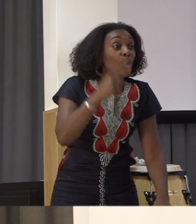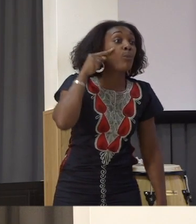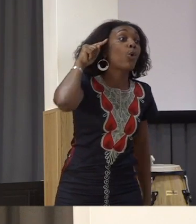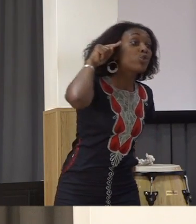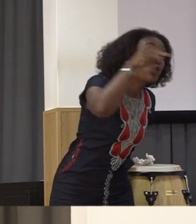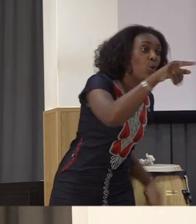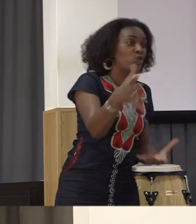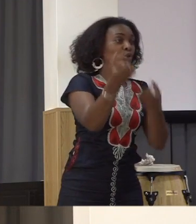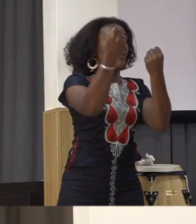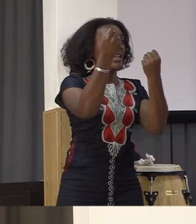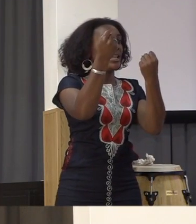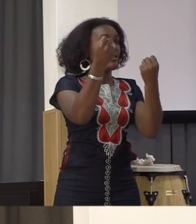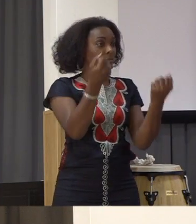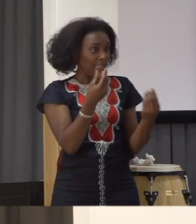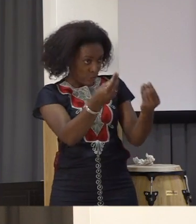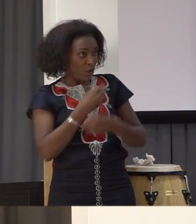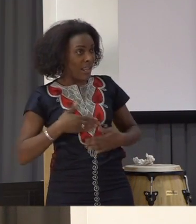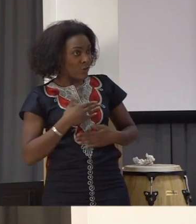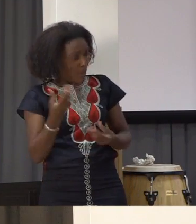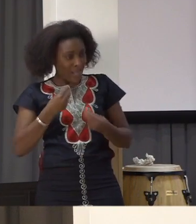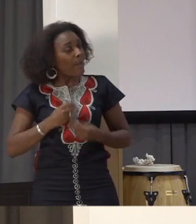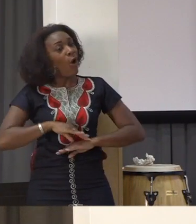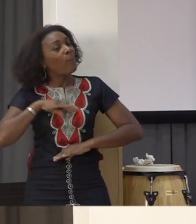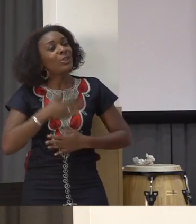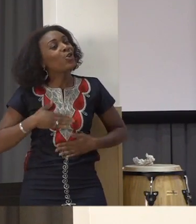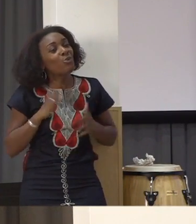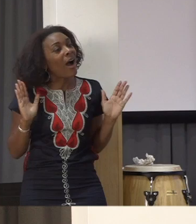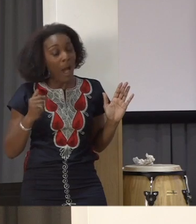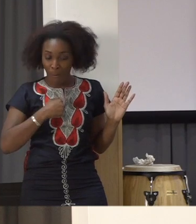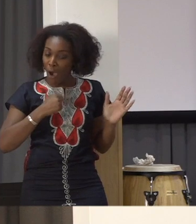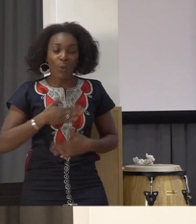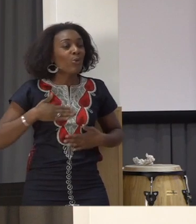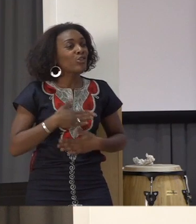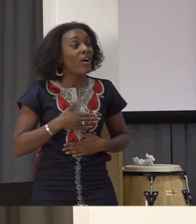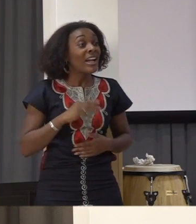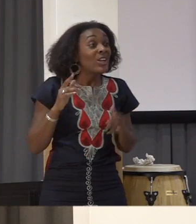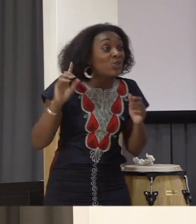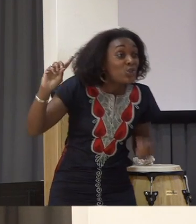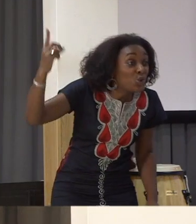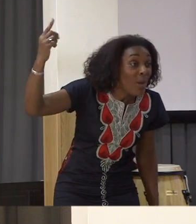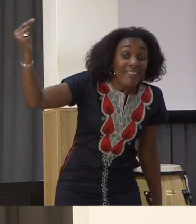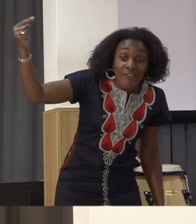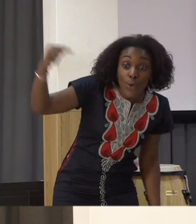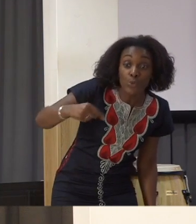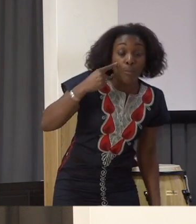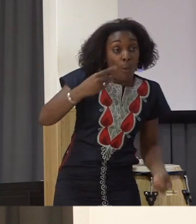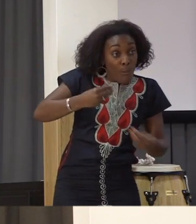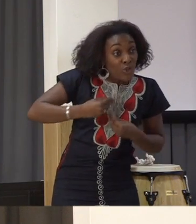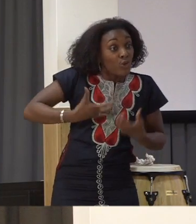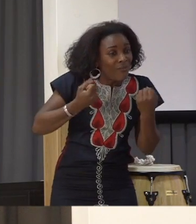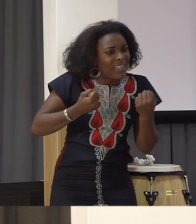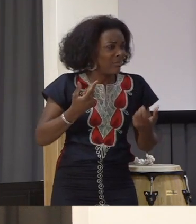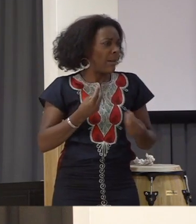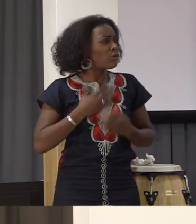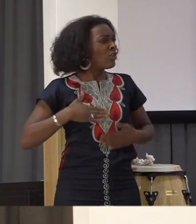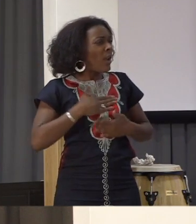Gloire à Dieu. Est-ce que ça te remplit de joie, ça? Moi, ça me remplit de joie de savoir que le Dieu du ciel et de la terre est venu là pour me sauver. Gloire à Dieu. Un autre